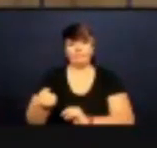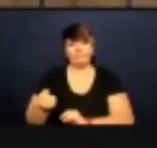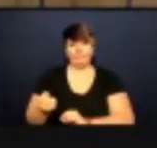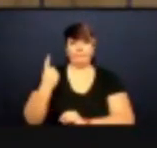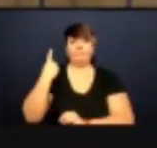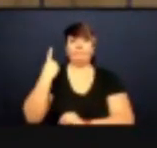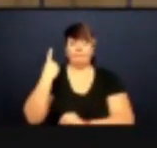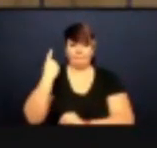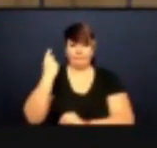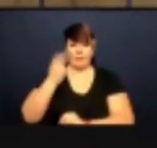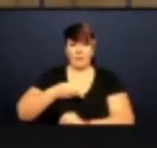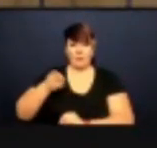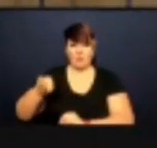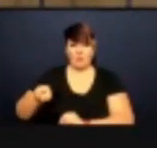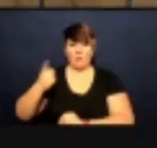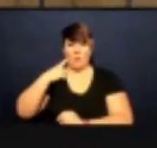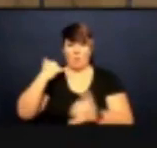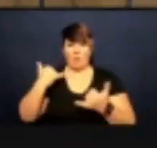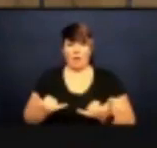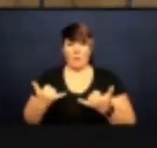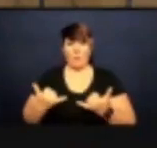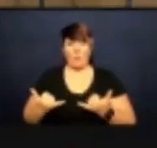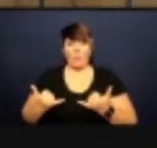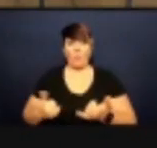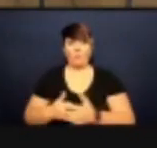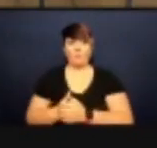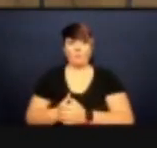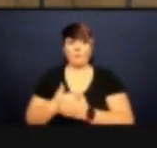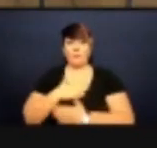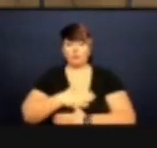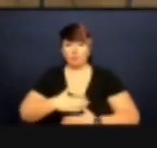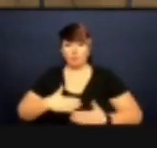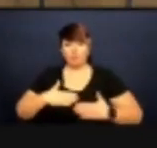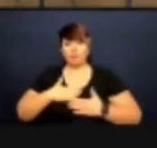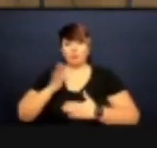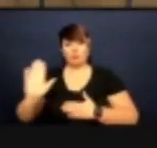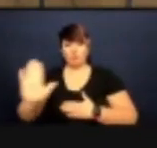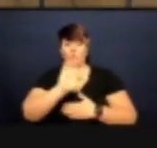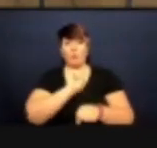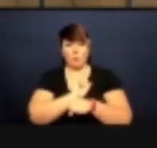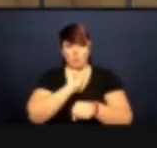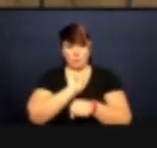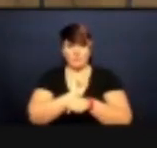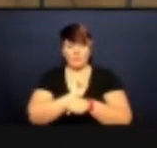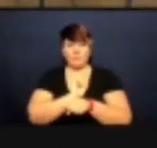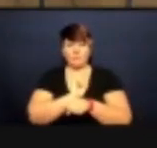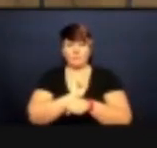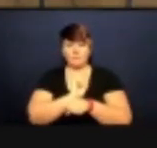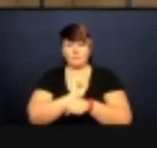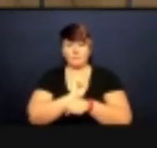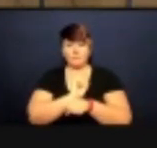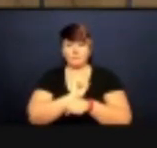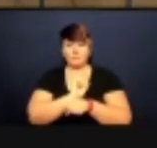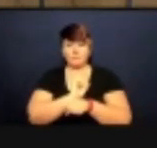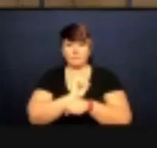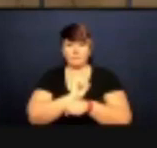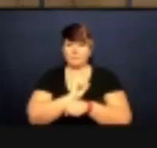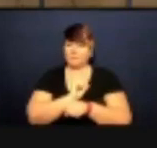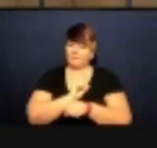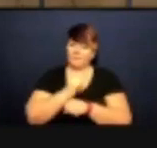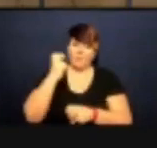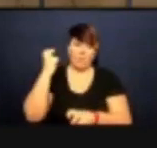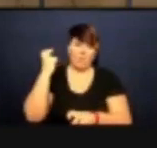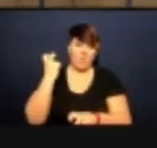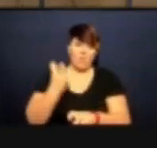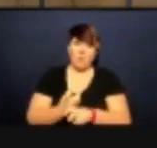kuzingatia mambo ya siku zijazo. Lakini ili tuweze kuelewa zaidi ni muhimu kuangalia